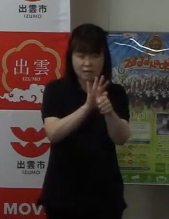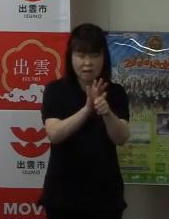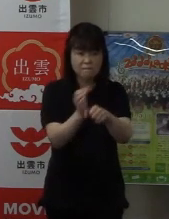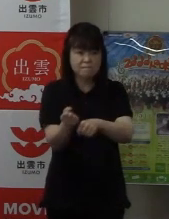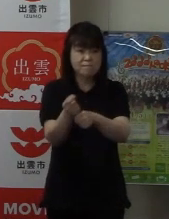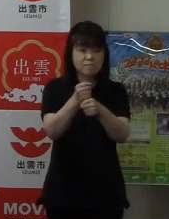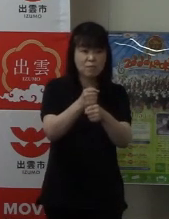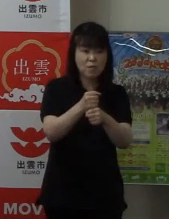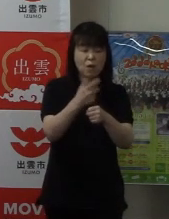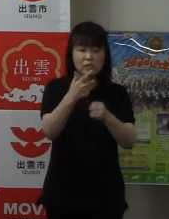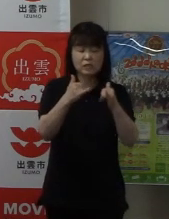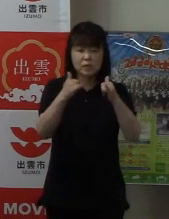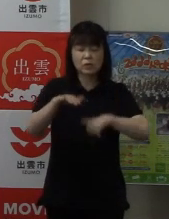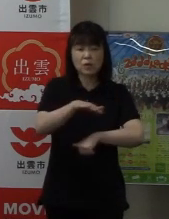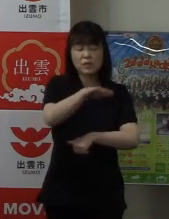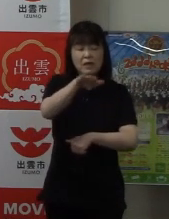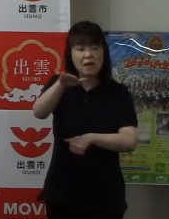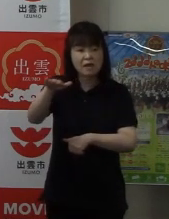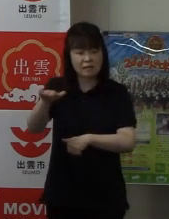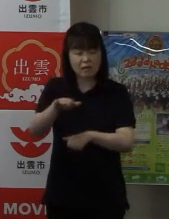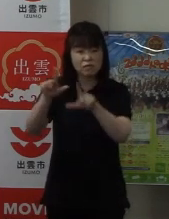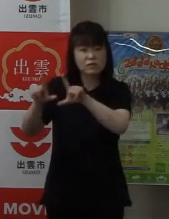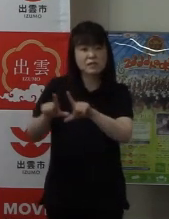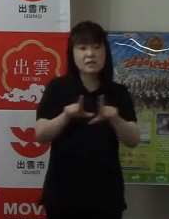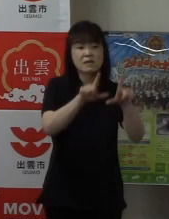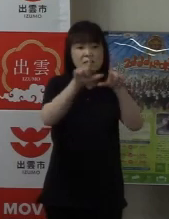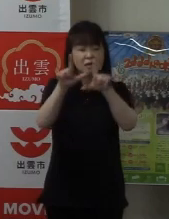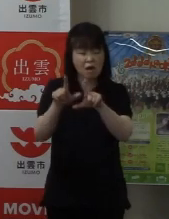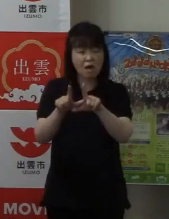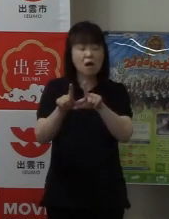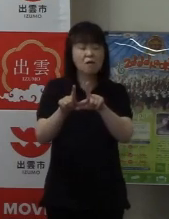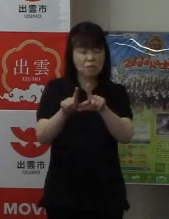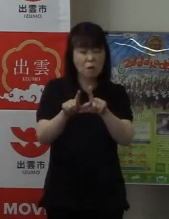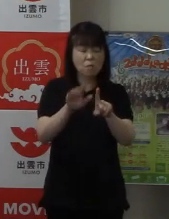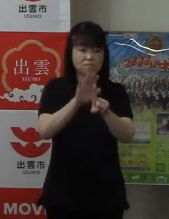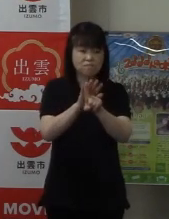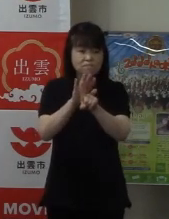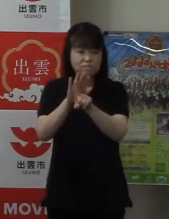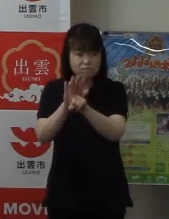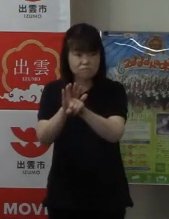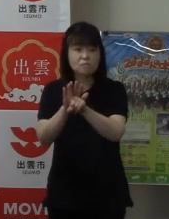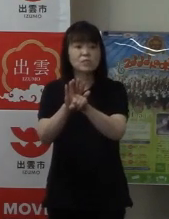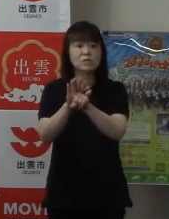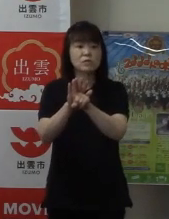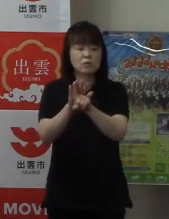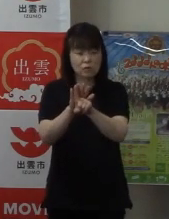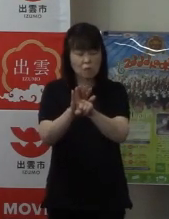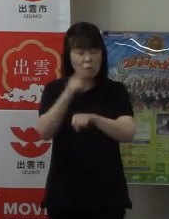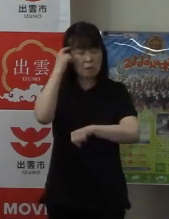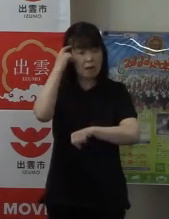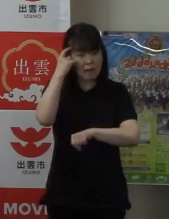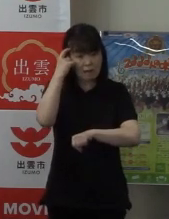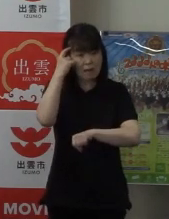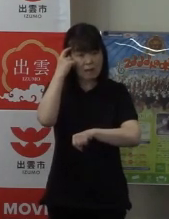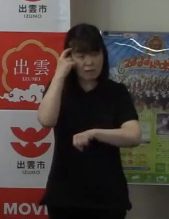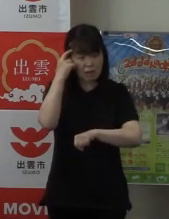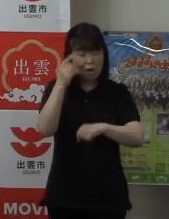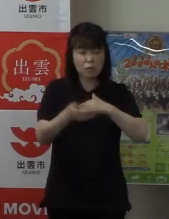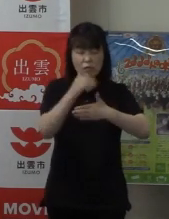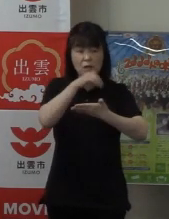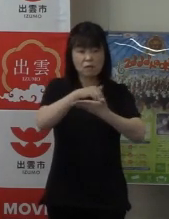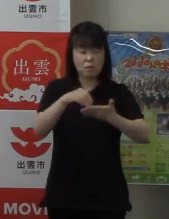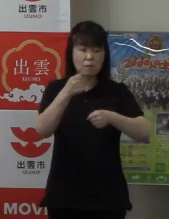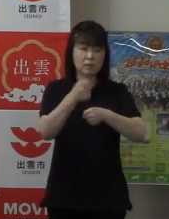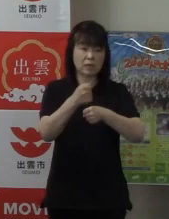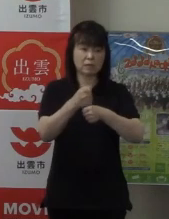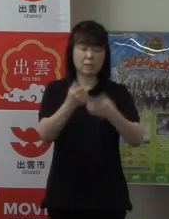市民の生活もですね、下支えをするような対策をですね、適宜しっかりと行ってまいりたいというふうに思っています。